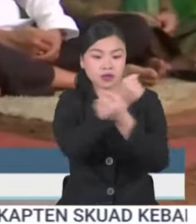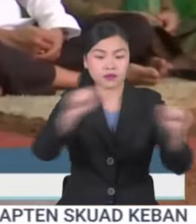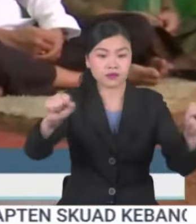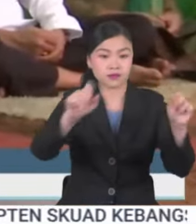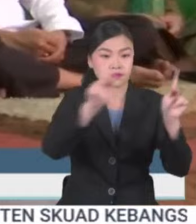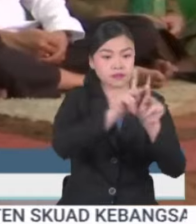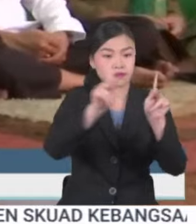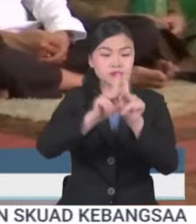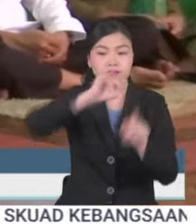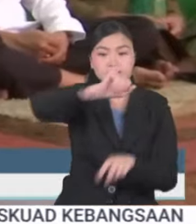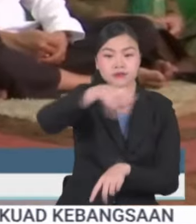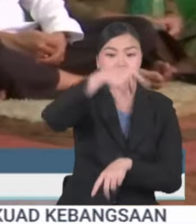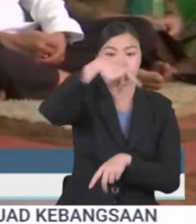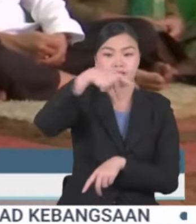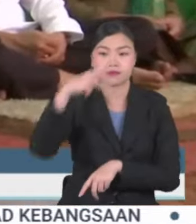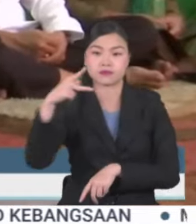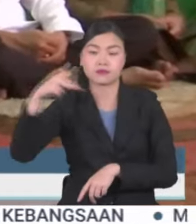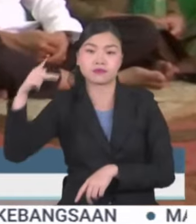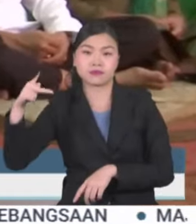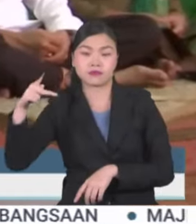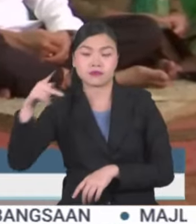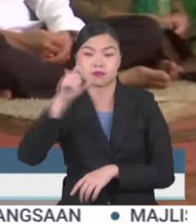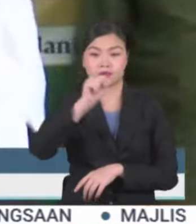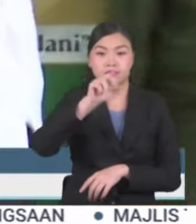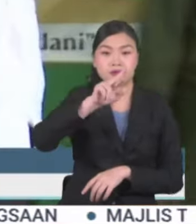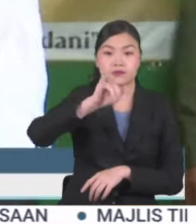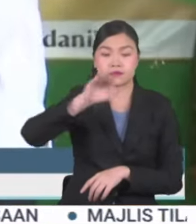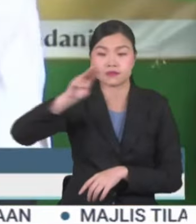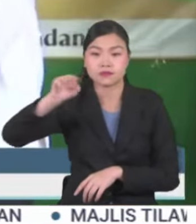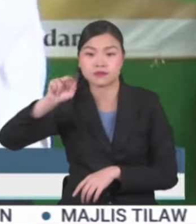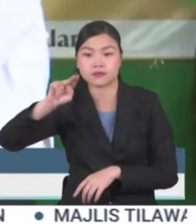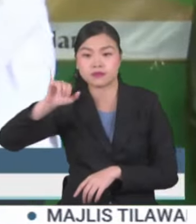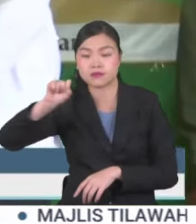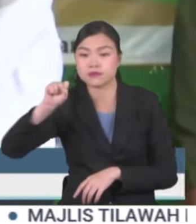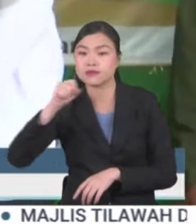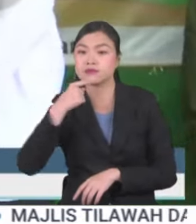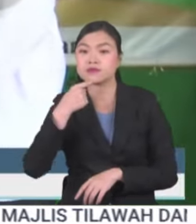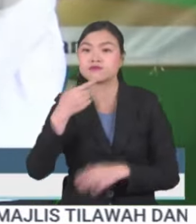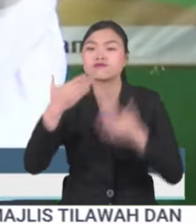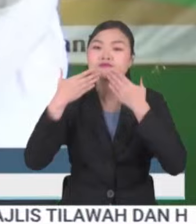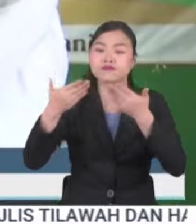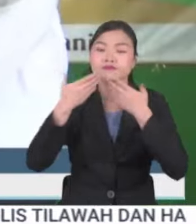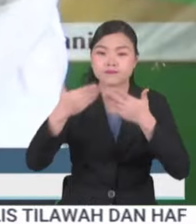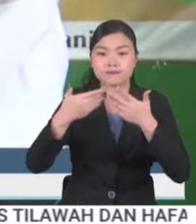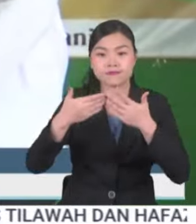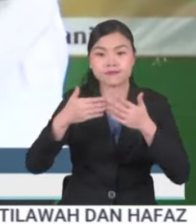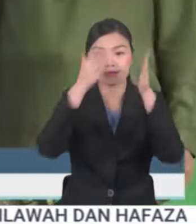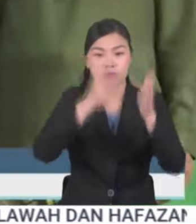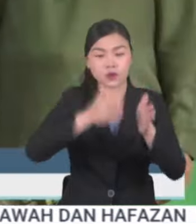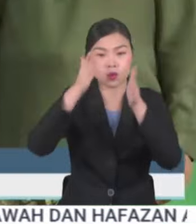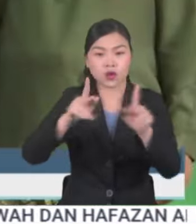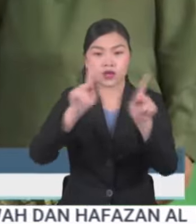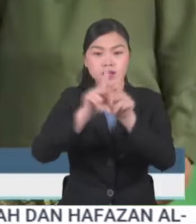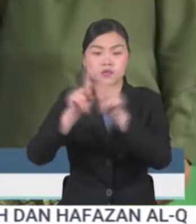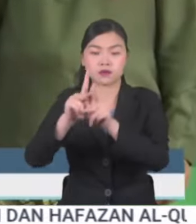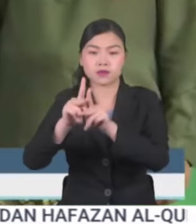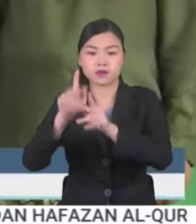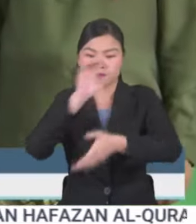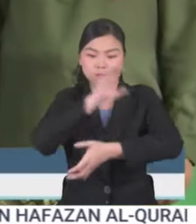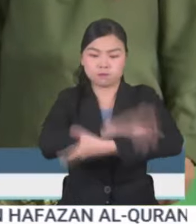kampung jpkk Kampung ser manis abasasa merakamkan penghargaan kepada penduduk kampung yang bekerjasama